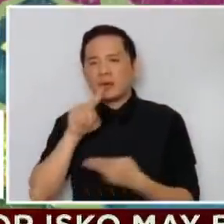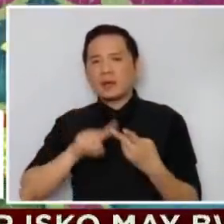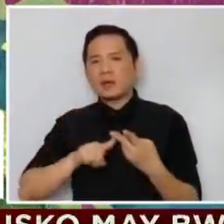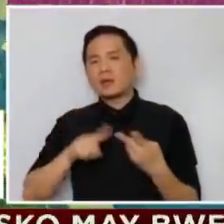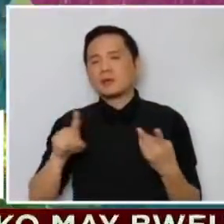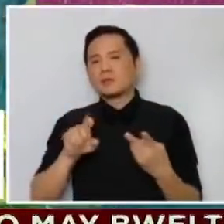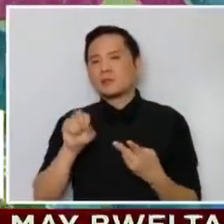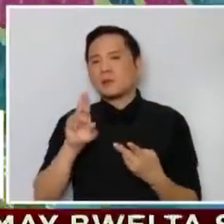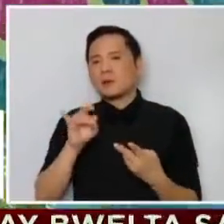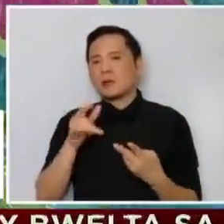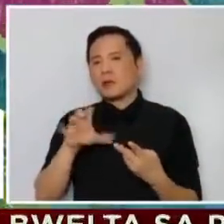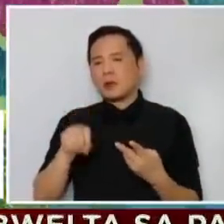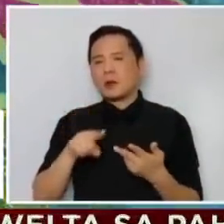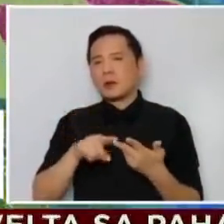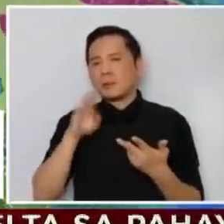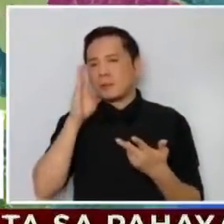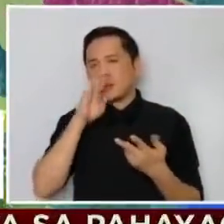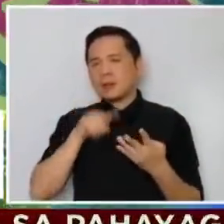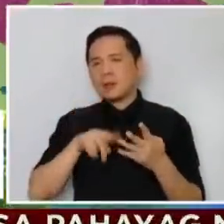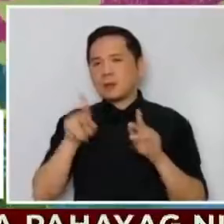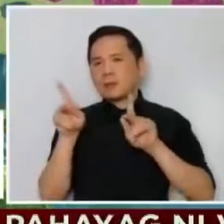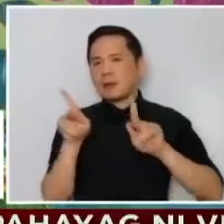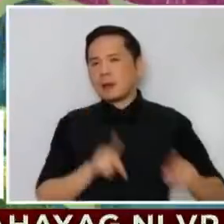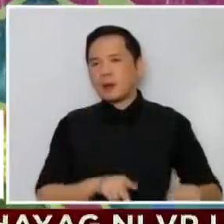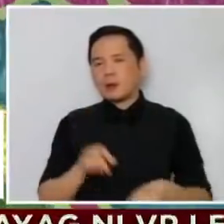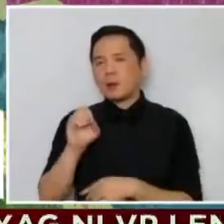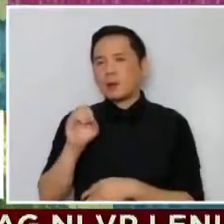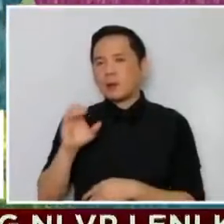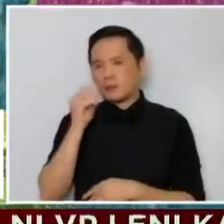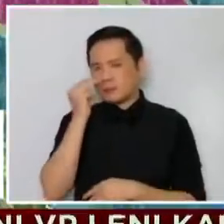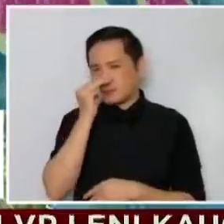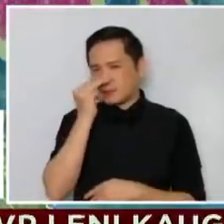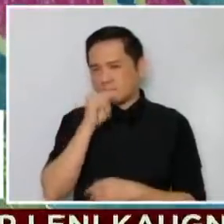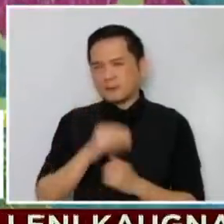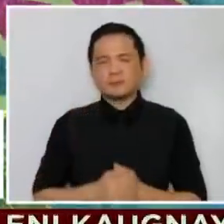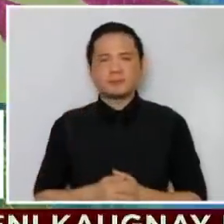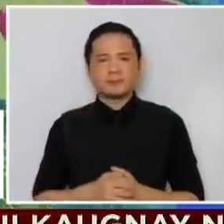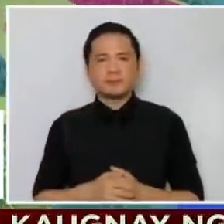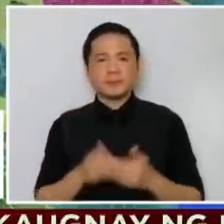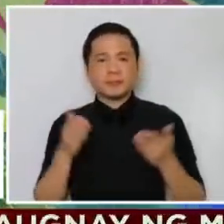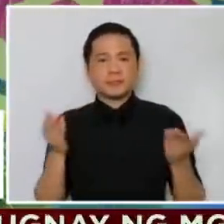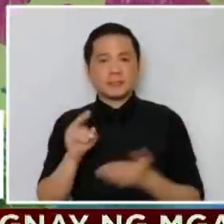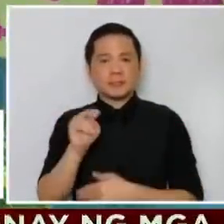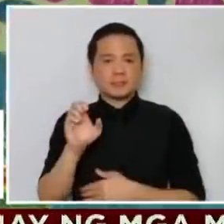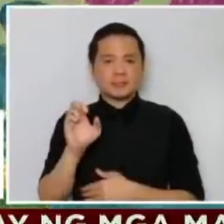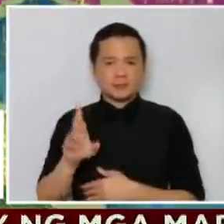na rin ang Palawan at Occidental Mindoro. Dito naman po sa Metro Manila at sa